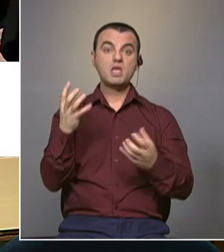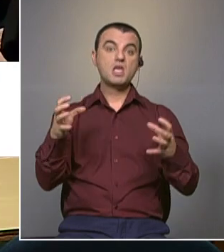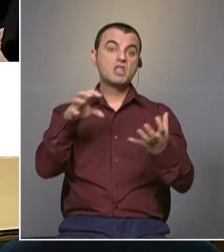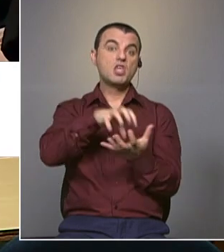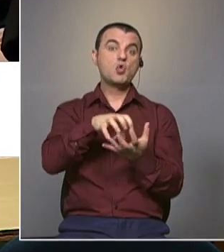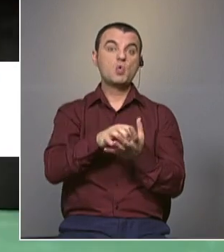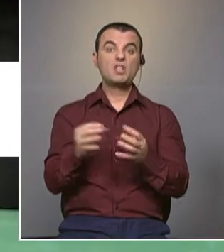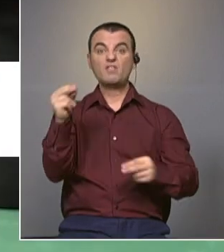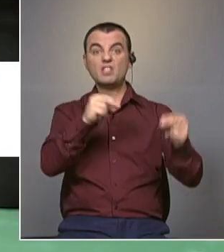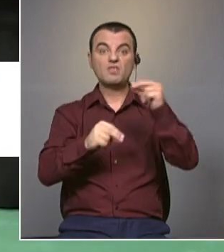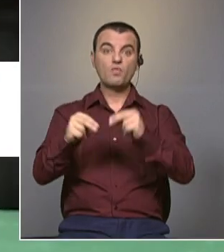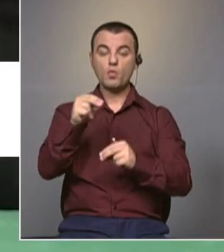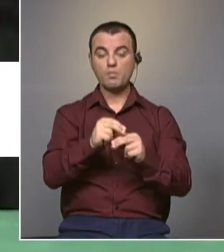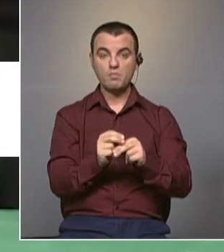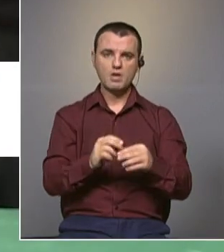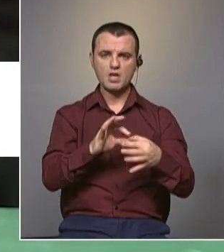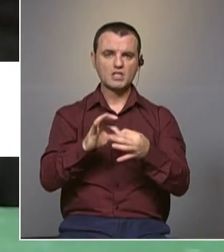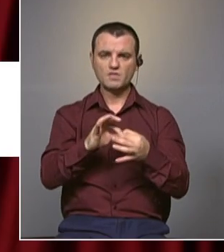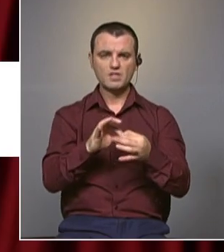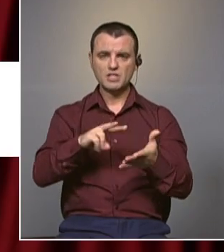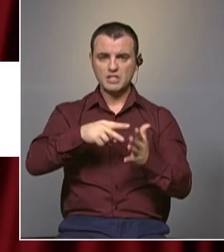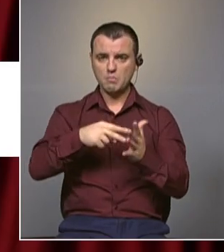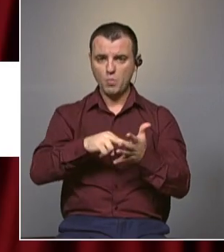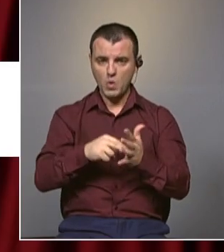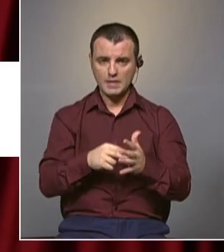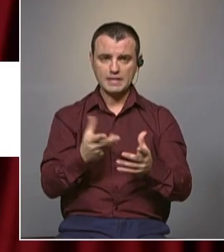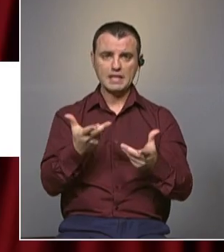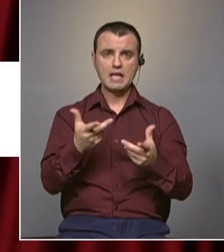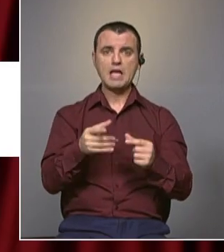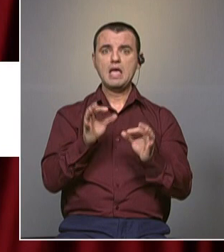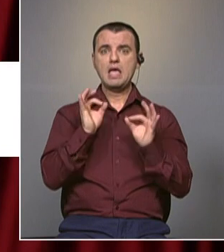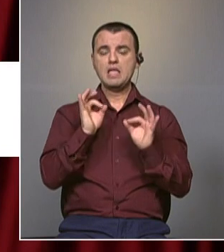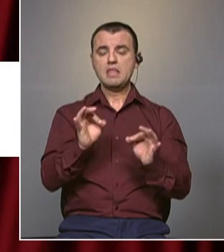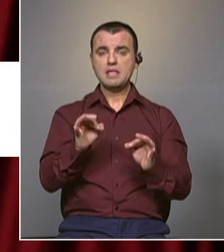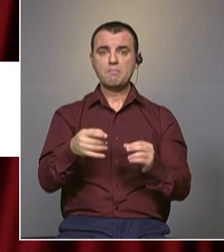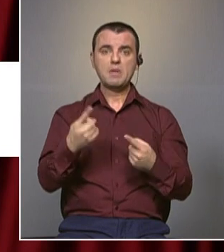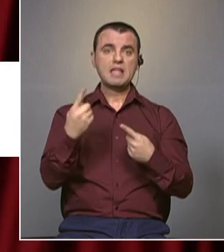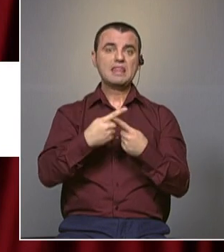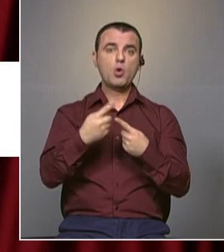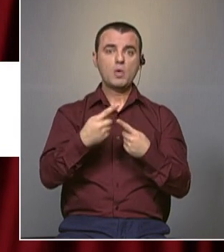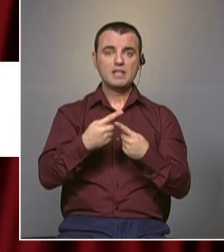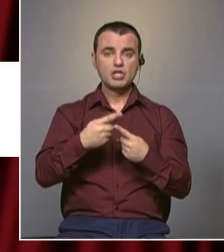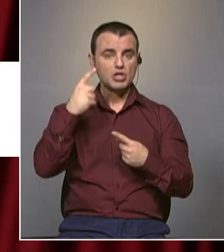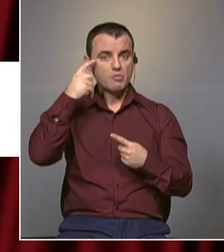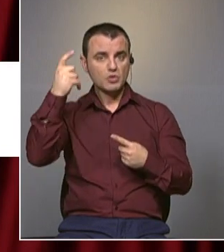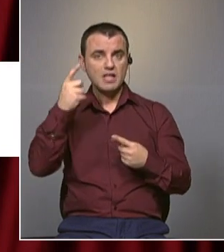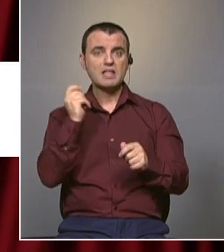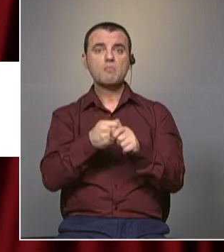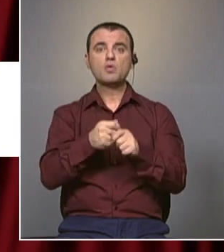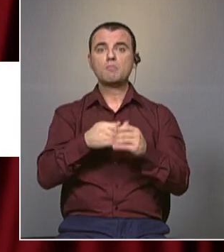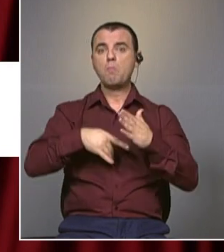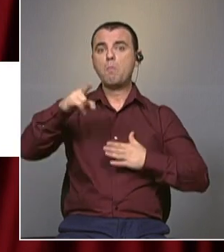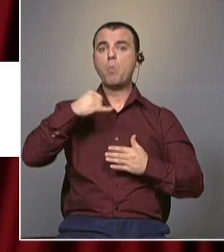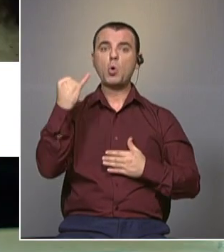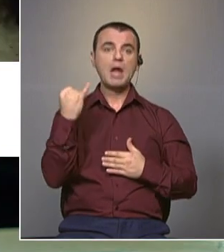проект, свързан с оризови чиники, които да бъдат рециклируеми и да могат да се правят по-лесно и по-евтино, за да могат да бъдат